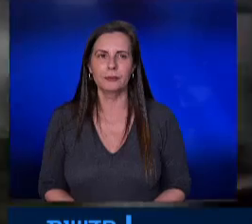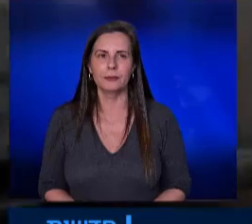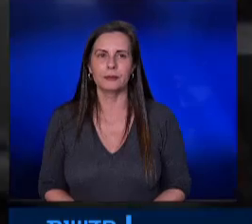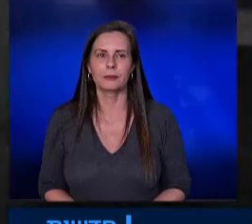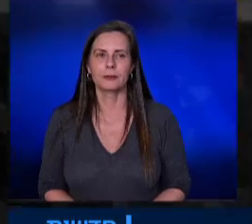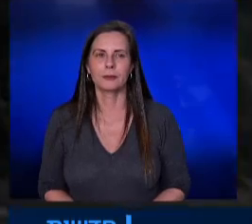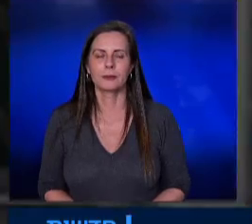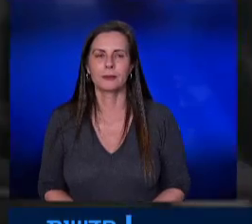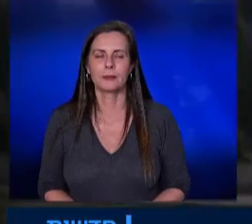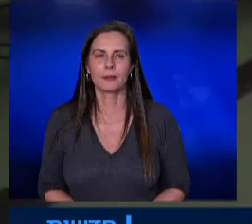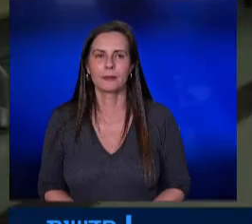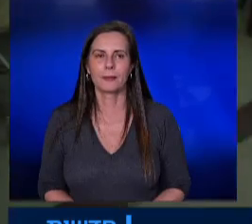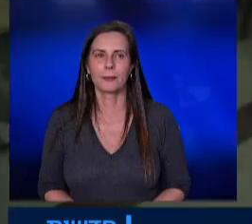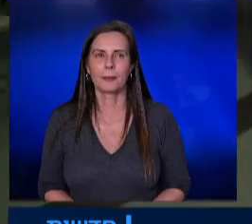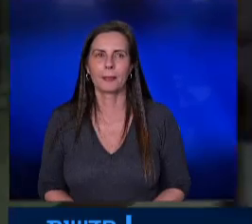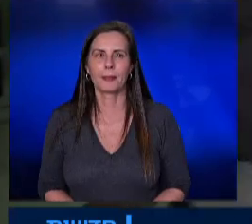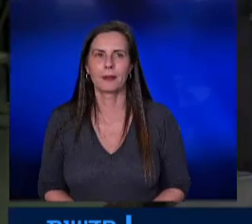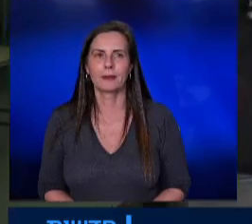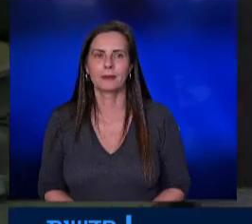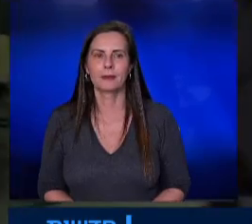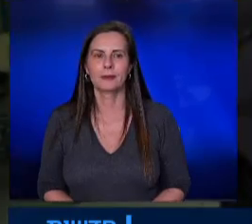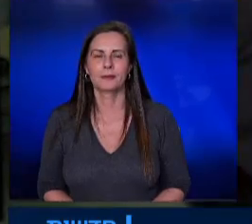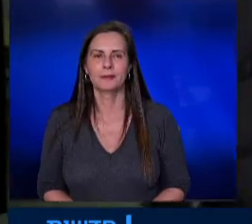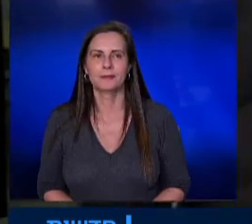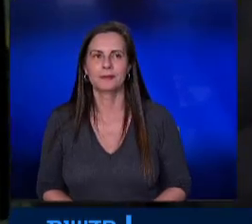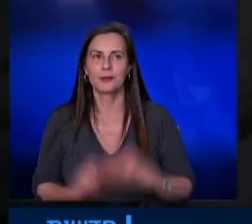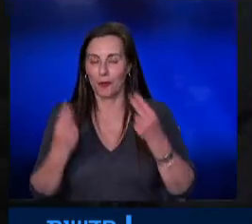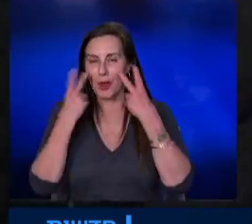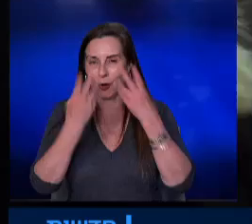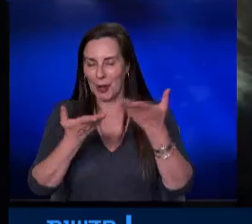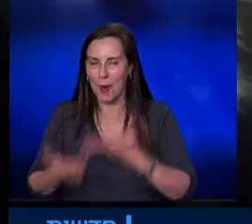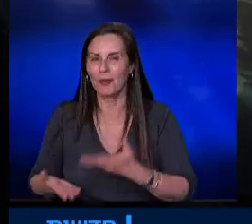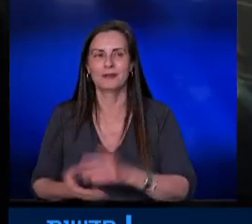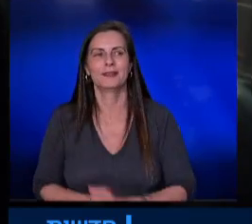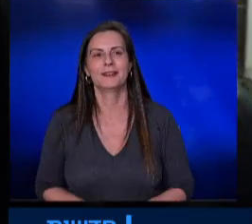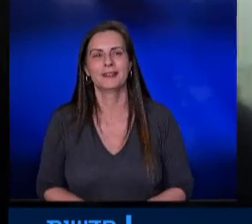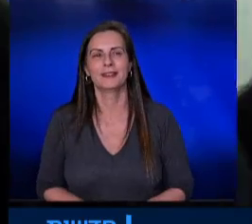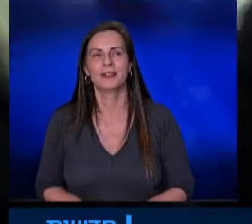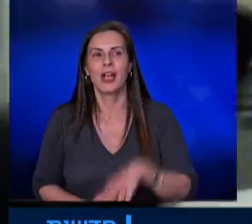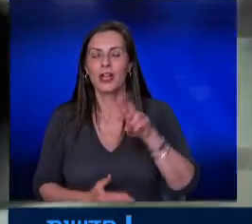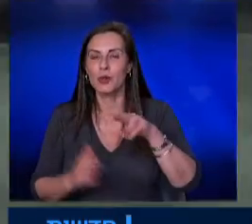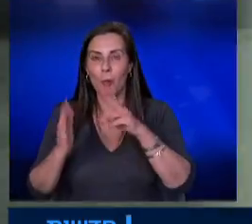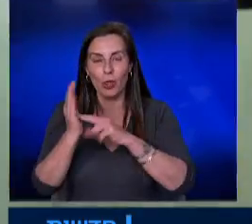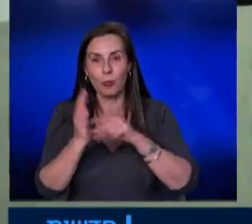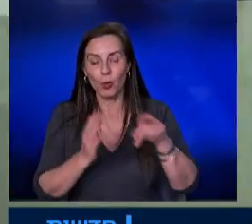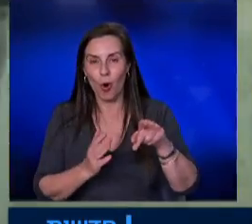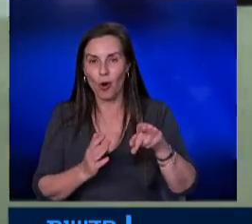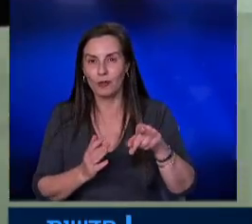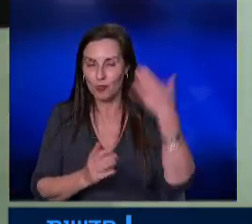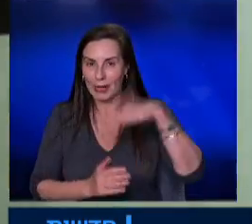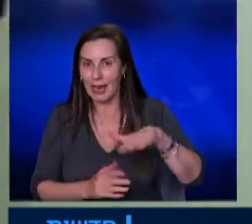אהלן צבי. ברוך הבא. מה שלומך? מצוין, טוב לראות אותך פה. יש תמונות פה בארכיון של עמוס